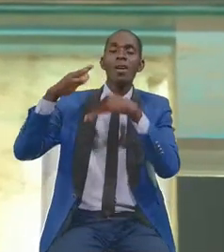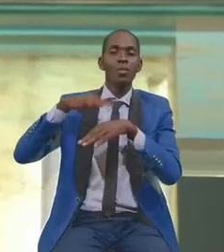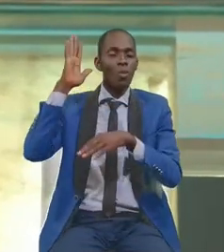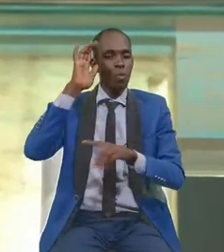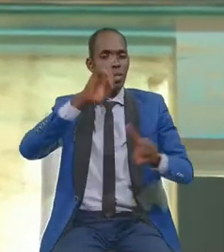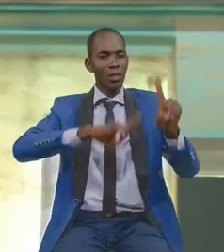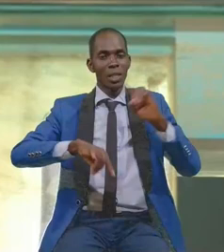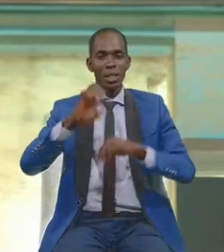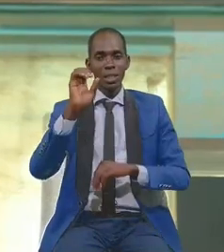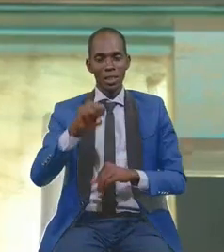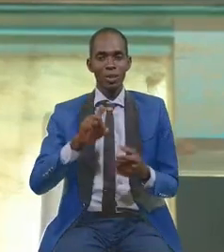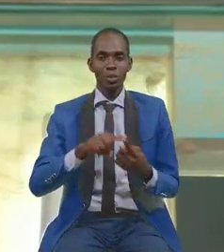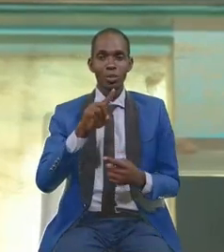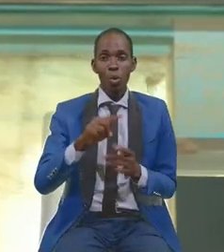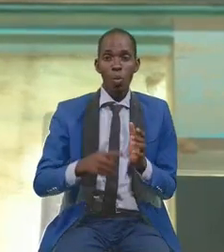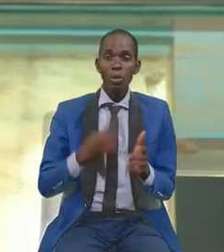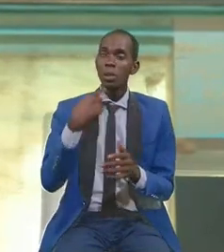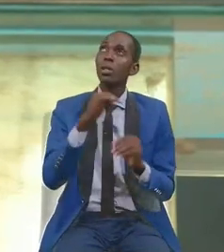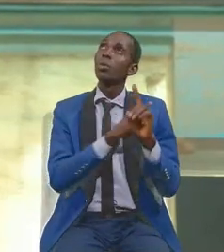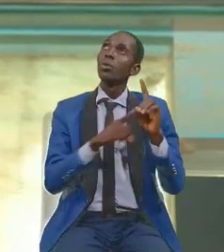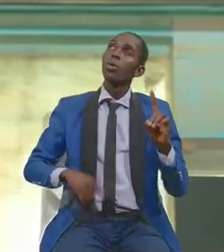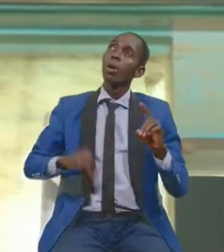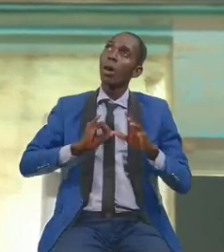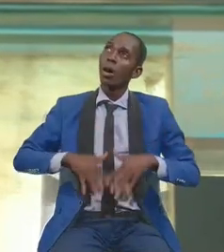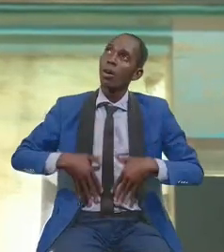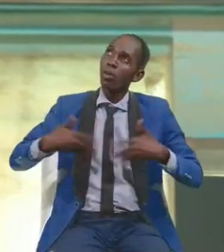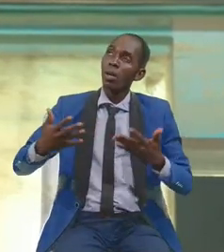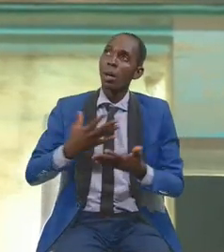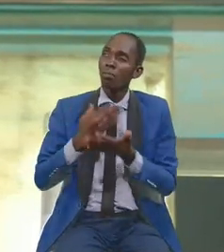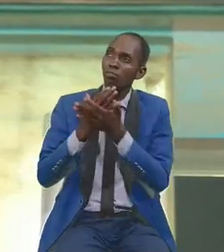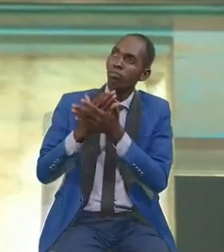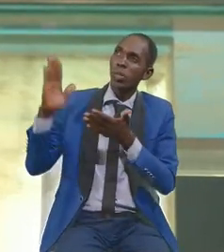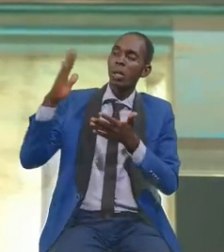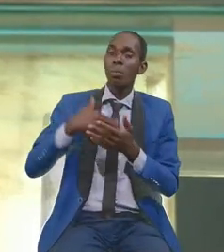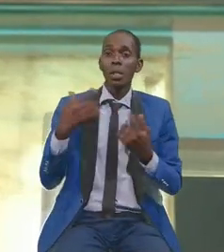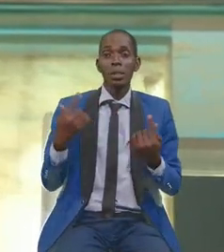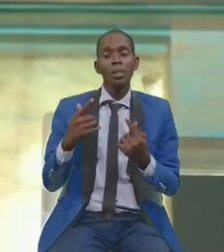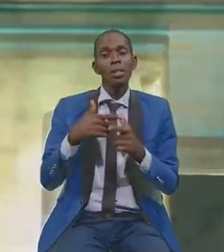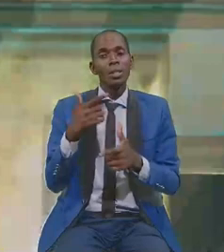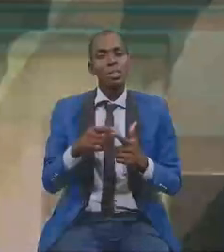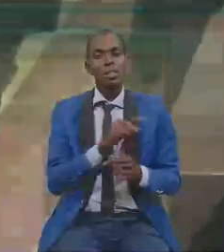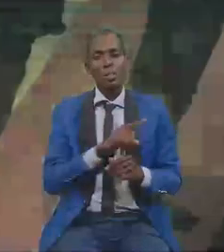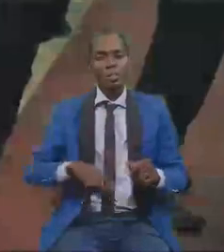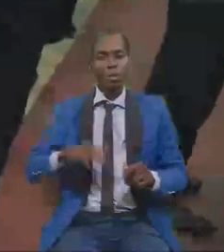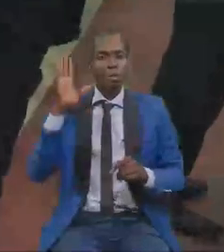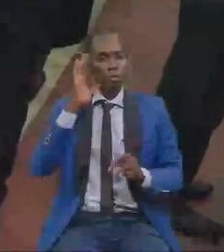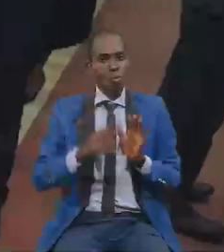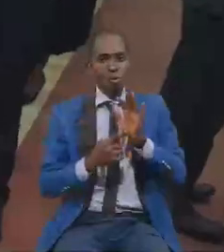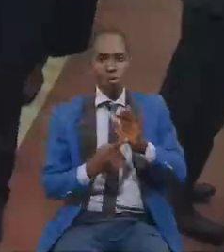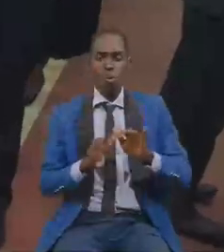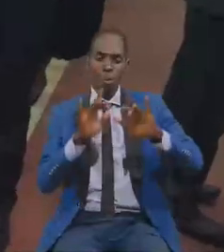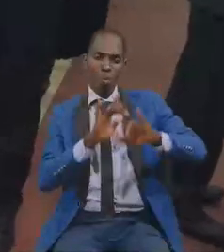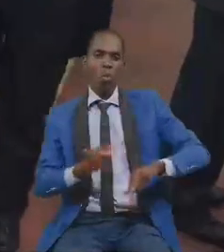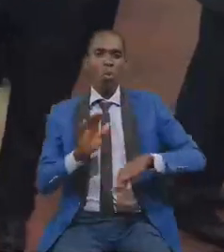que tu dis, oui, Seigneur, je confesse et j'abandonne mes péchés, le Seigneur aura pitié de toi. Mais si tu caches